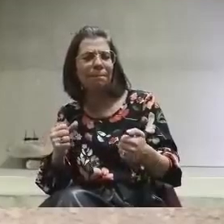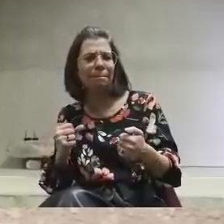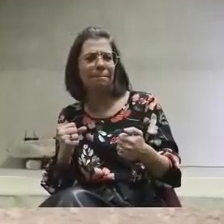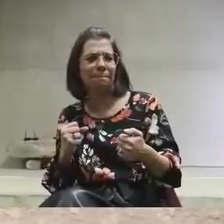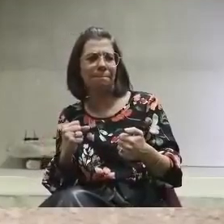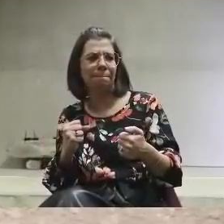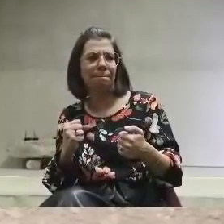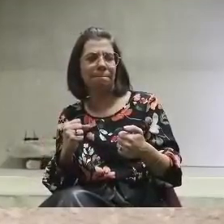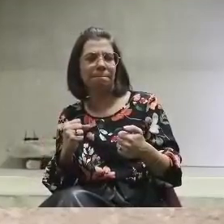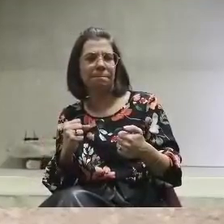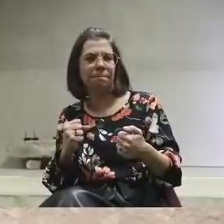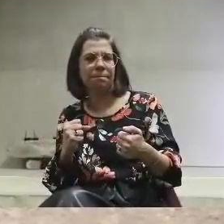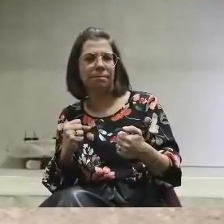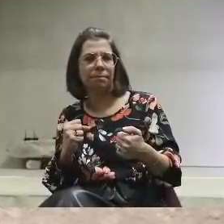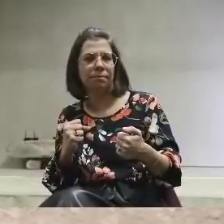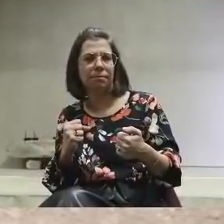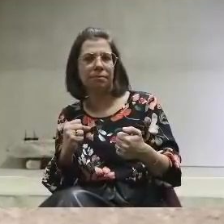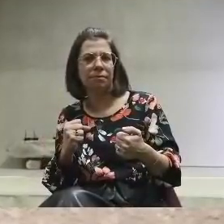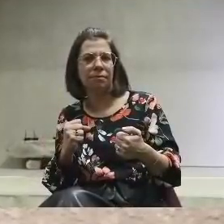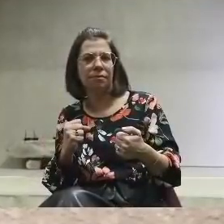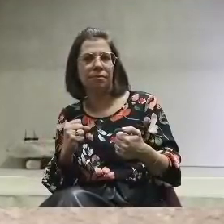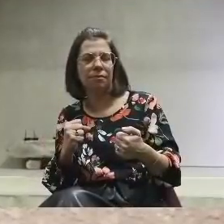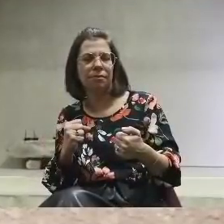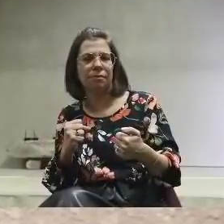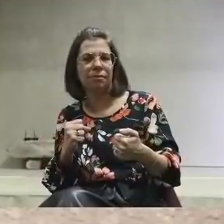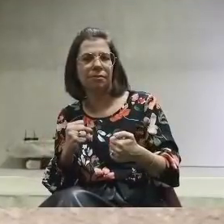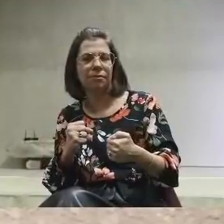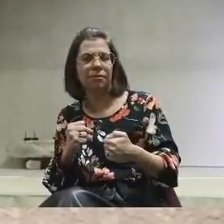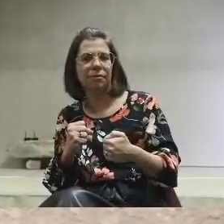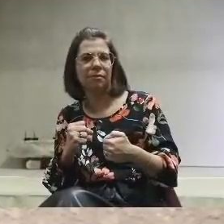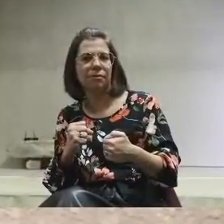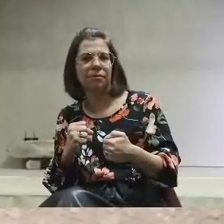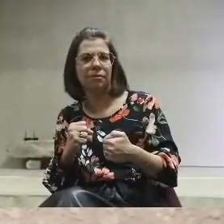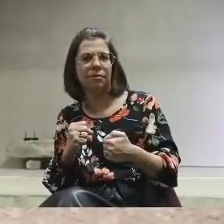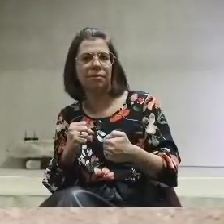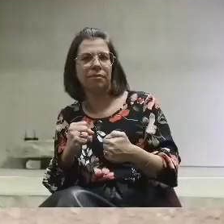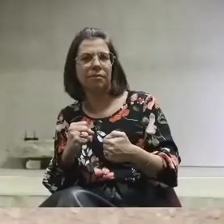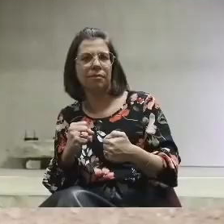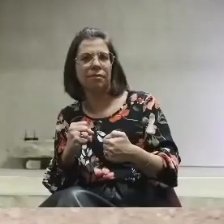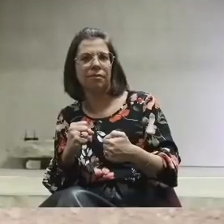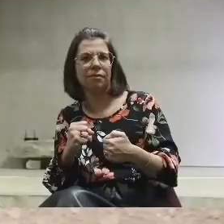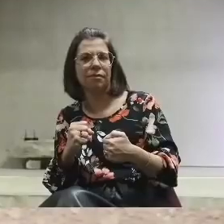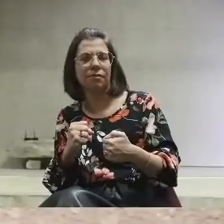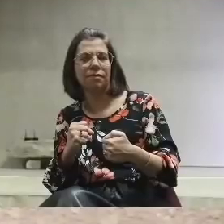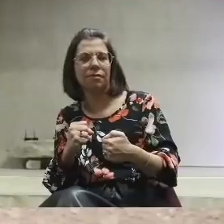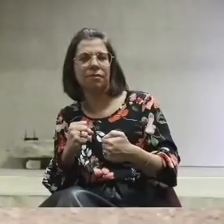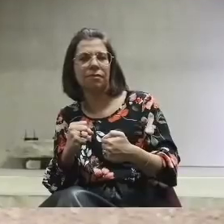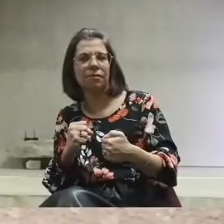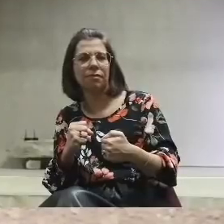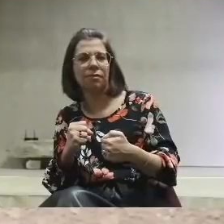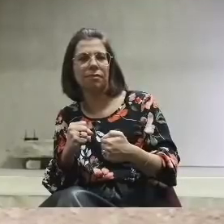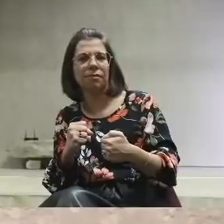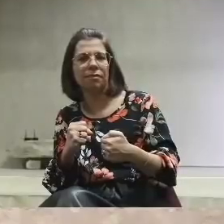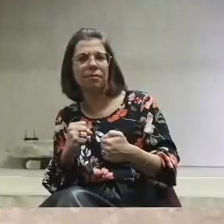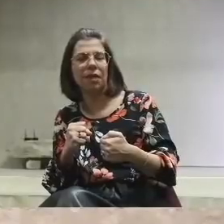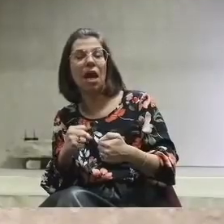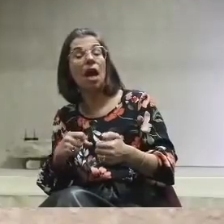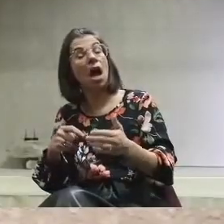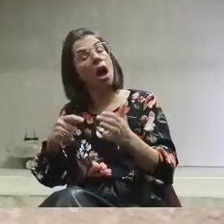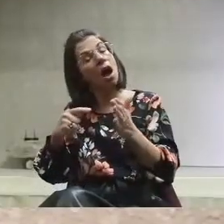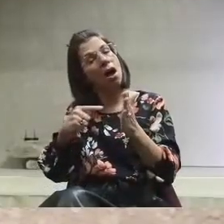s'est retourné, stupéfaction, le visage de ce soldat, c'était son propre